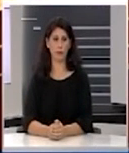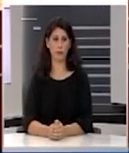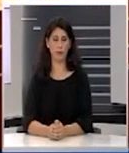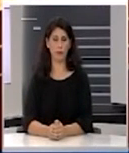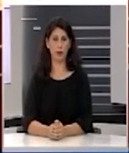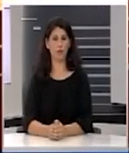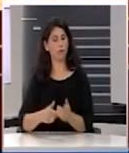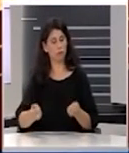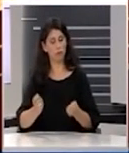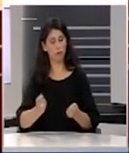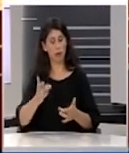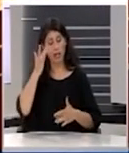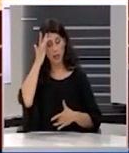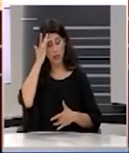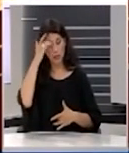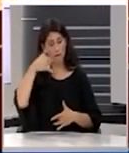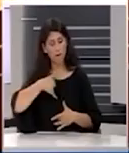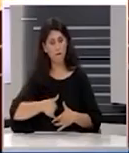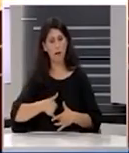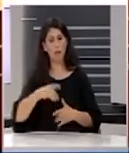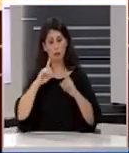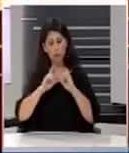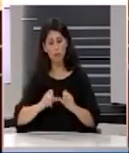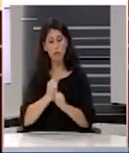και να εκπληρώνω ευσυνείδητα τα καθήκοντά μου.